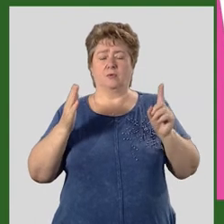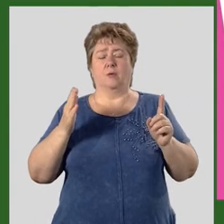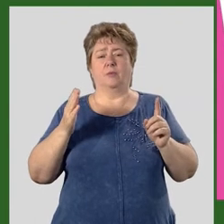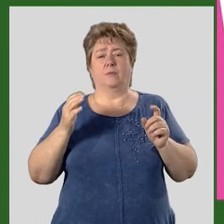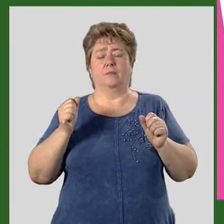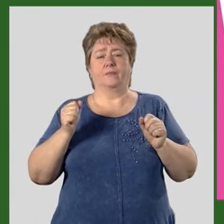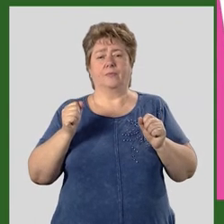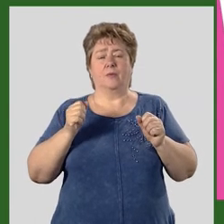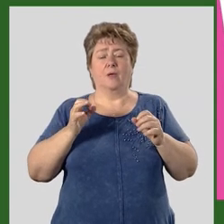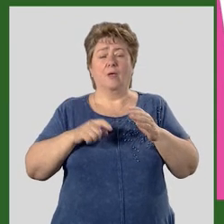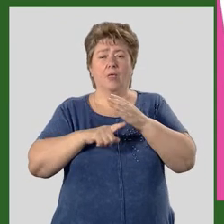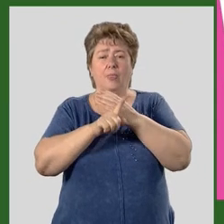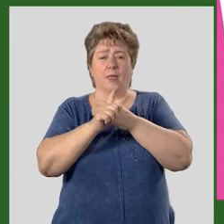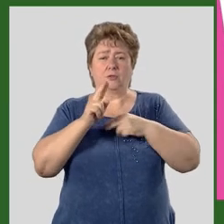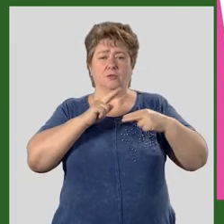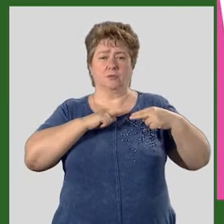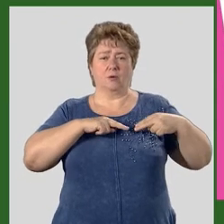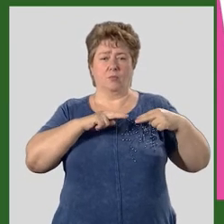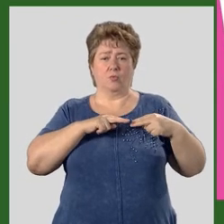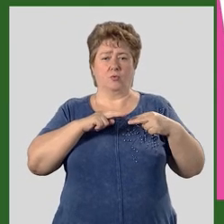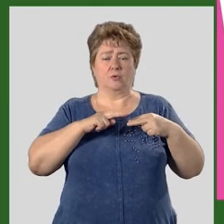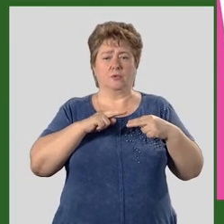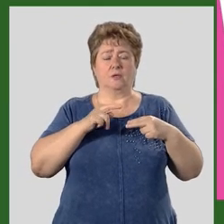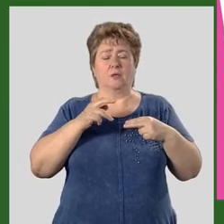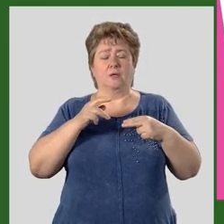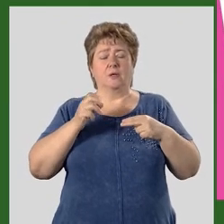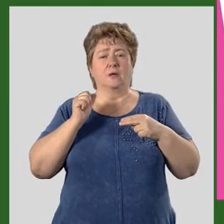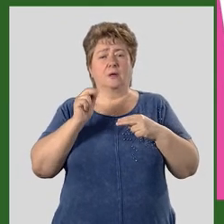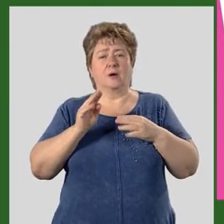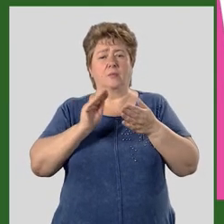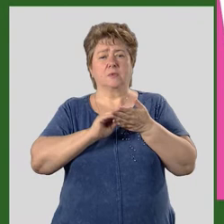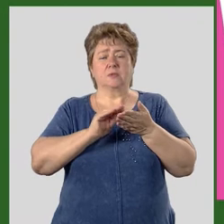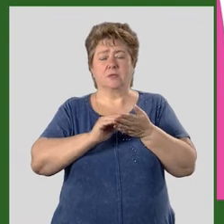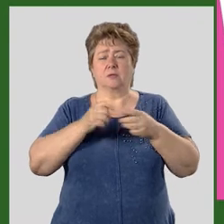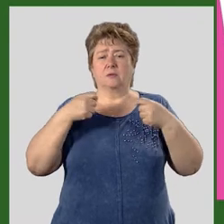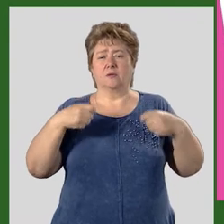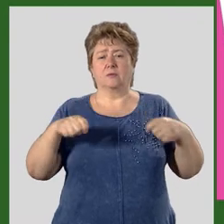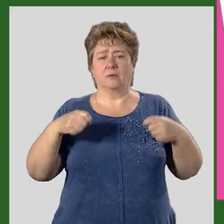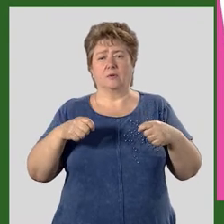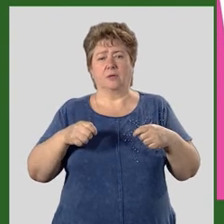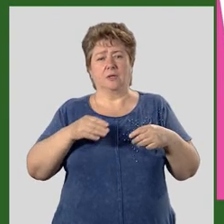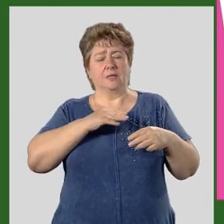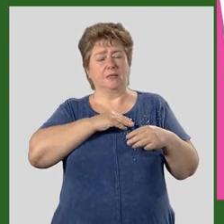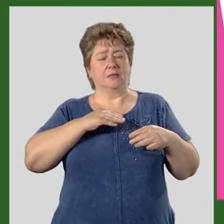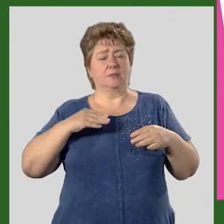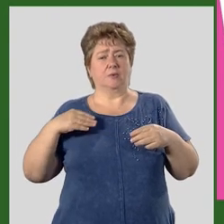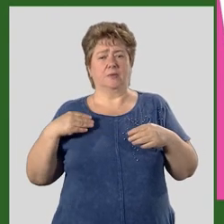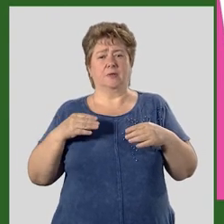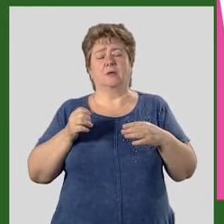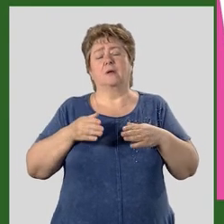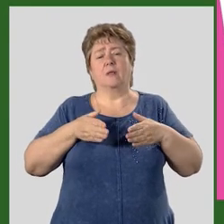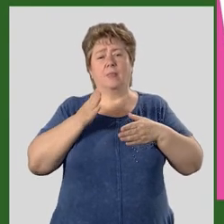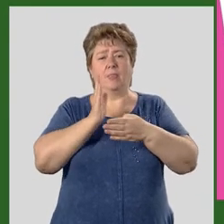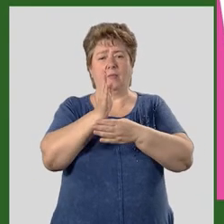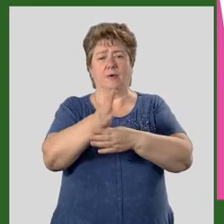Западом. Он начал функционироваться как регулярная торговая и дипломатическая